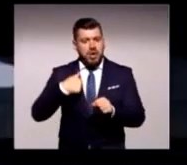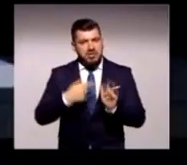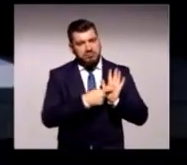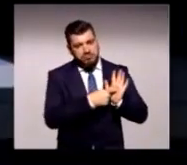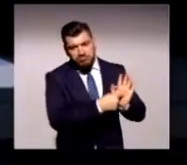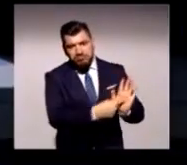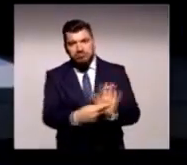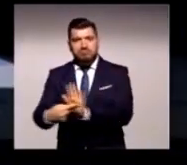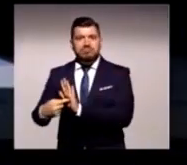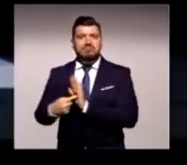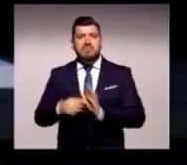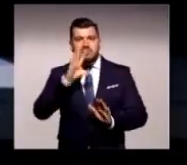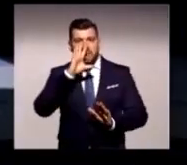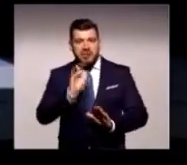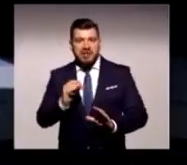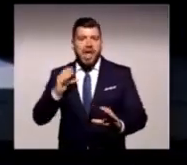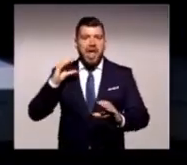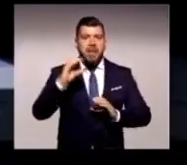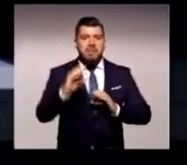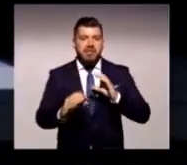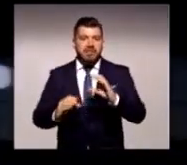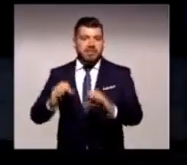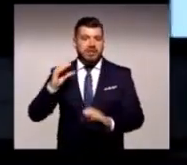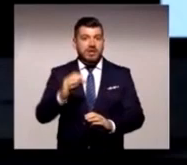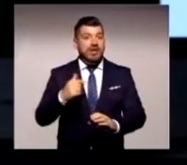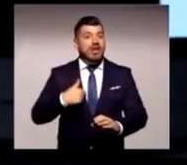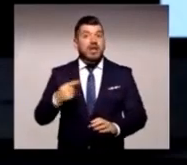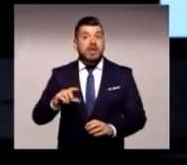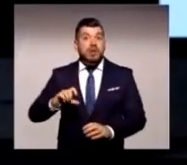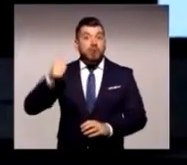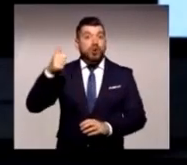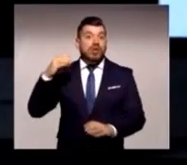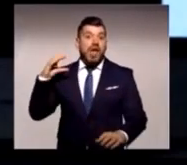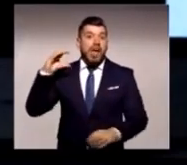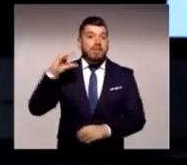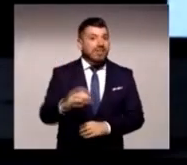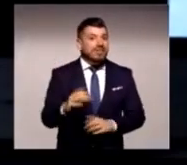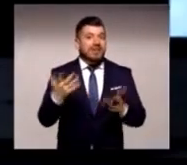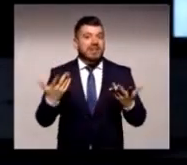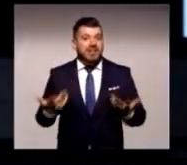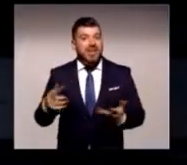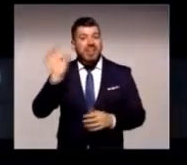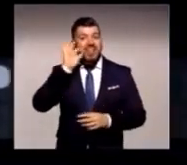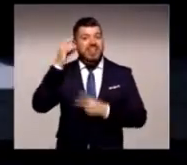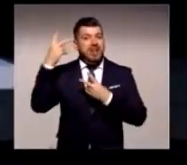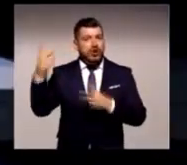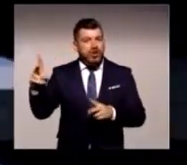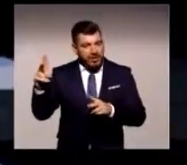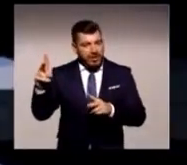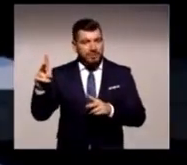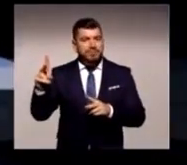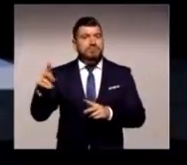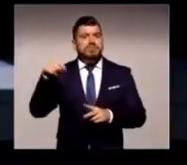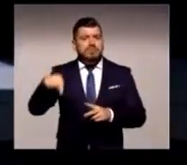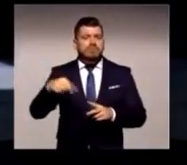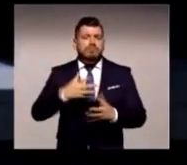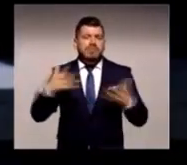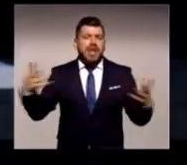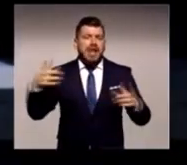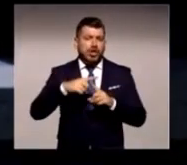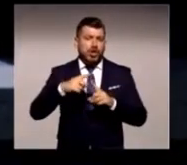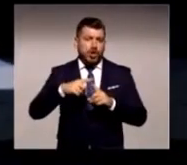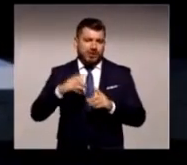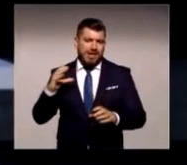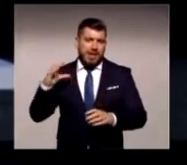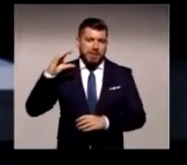πρώτη μεγάλη επένδυση που η κυβέρνησή μας πέτυχε να φέρει στην Ελλάδα ήταν της Pfizer Θεσσαλονίκη, το μεγάλο Digital Center. Και η πρώτη μεγάλη